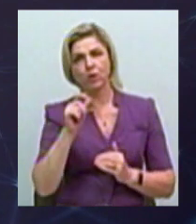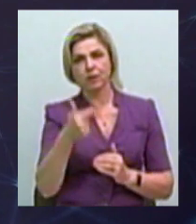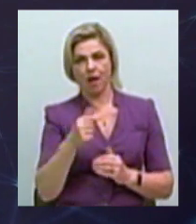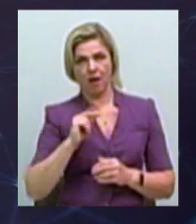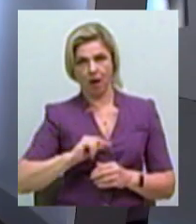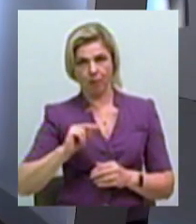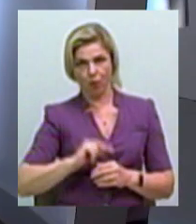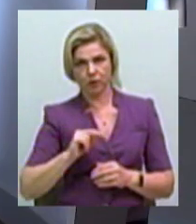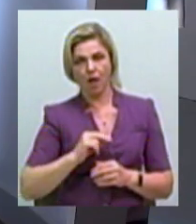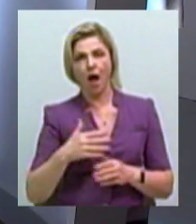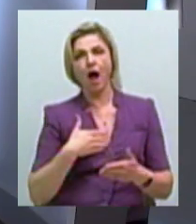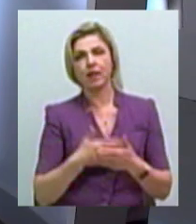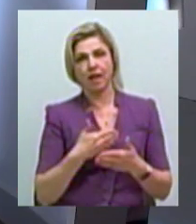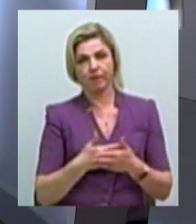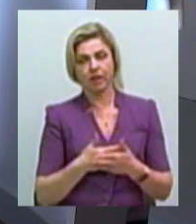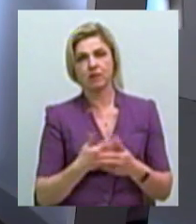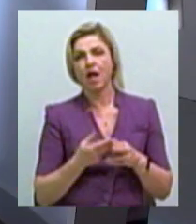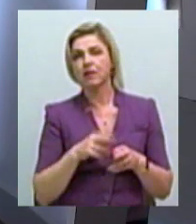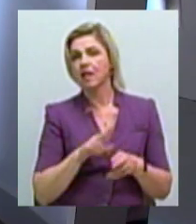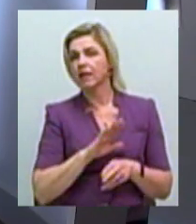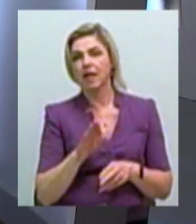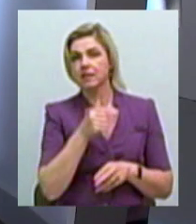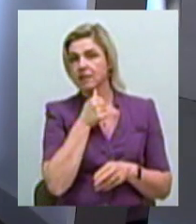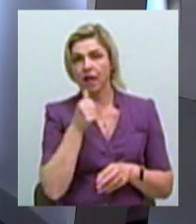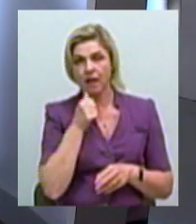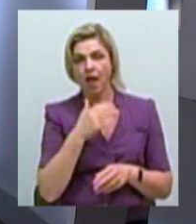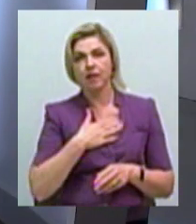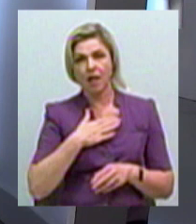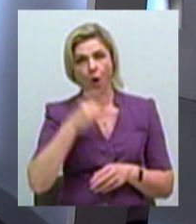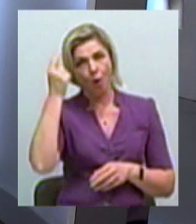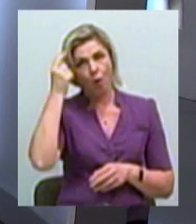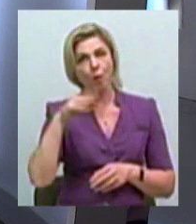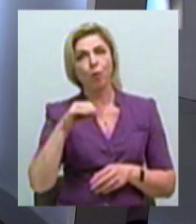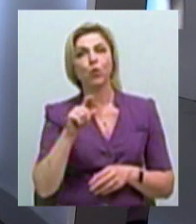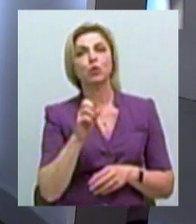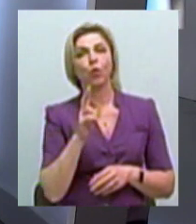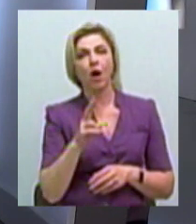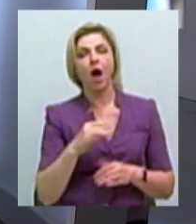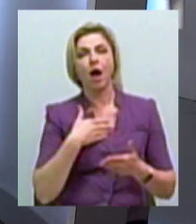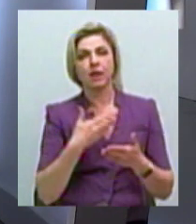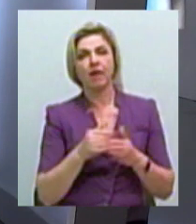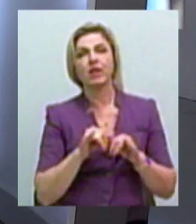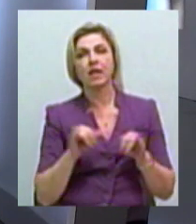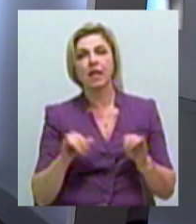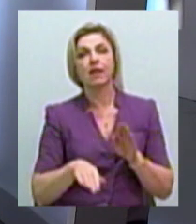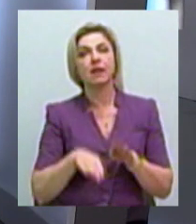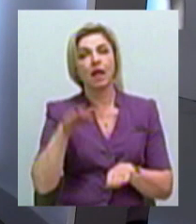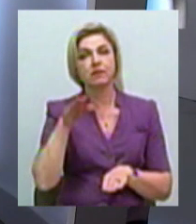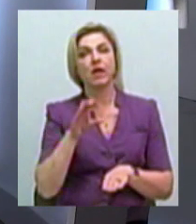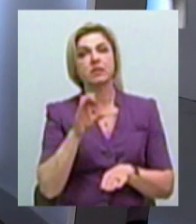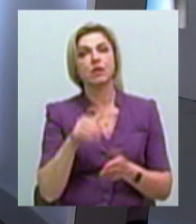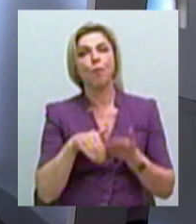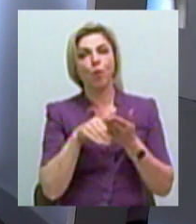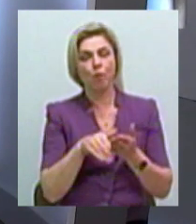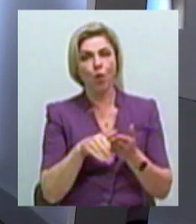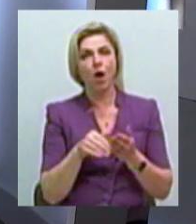мозкову активність. Це не є секретом, що наша фізіологія, наш мозок активно розвивається з дитинства саме за допомогою